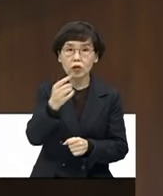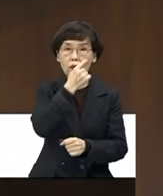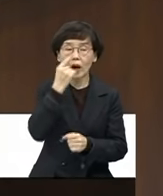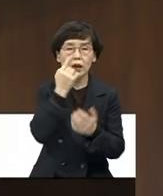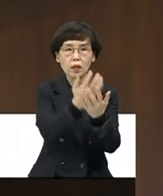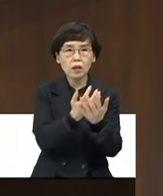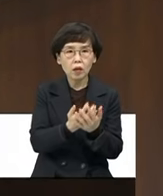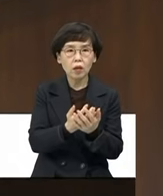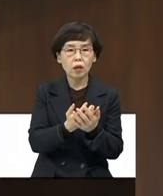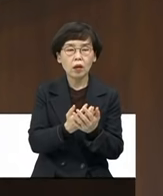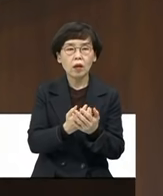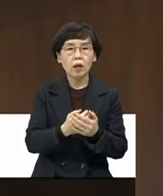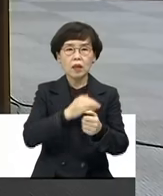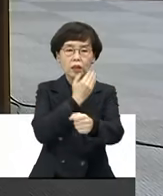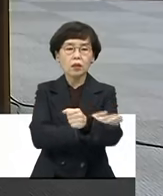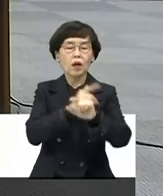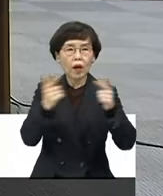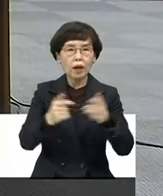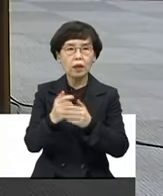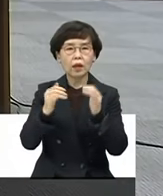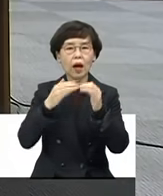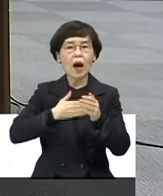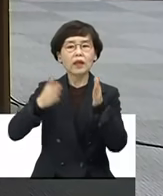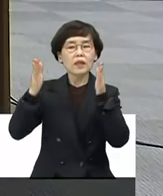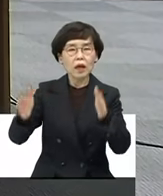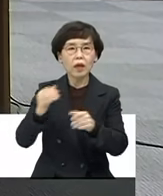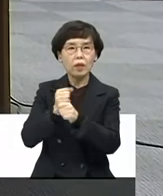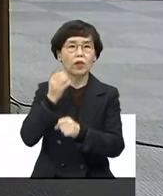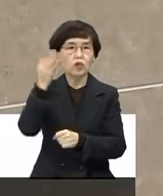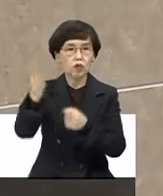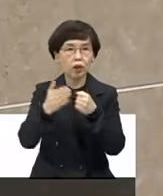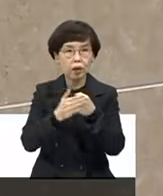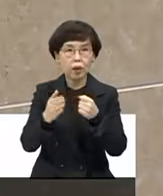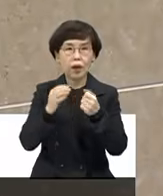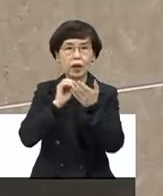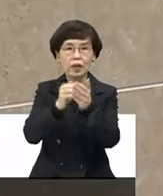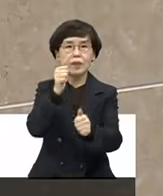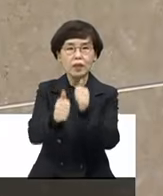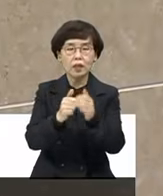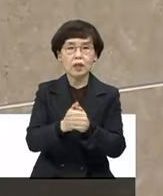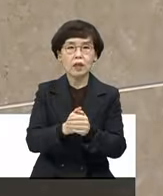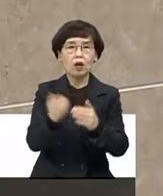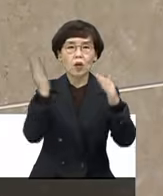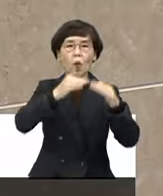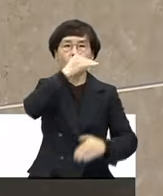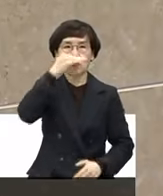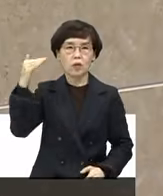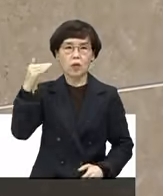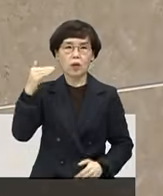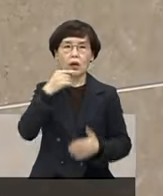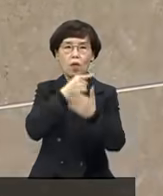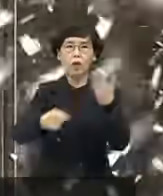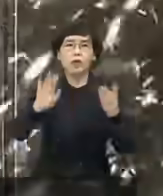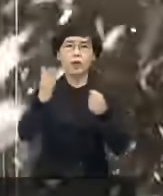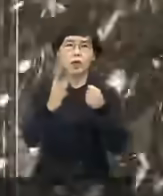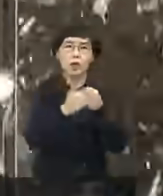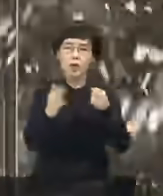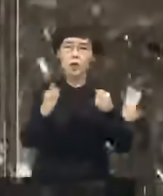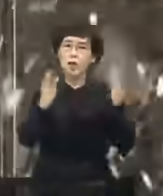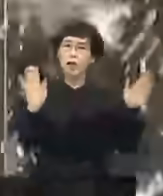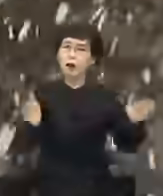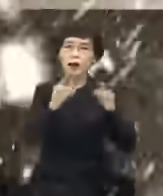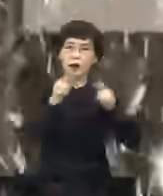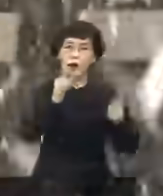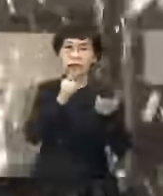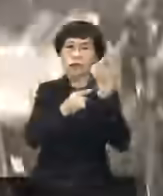인맥으로 발급될 여지가 있다며 입시 공정성을 훼손한다는 점에서 가볍게 볼 수 없다고 밝혔습니다. 최 대표는